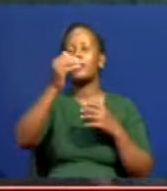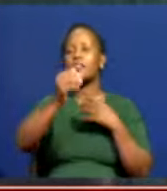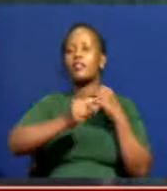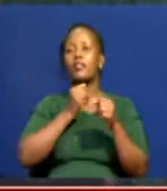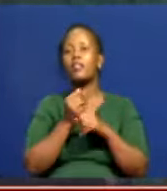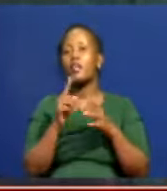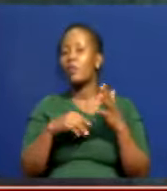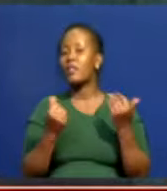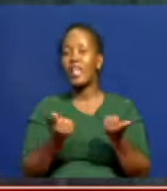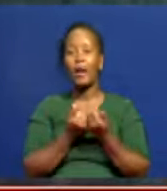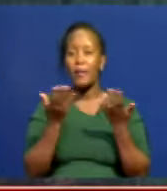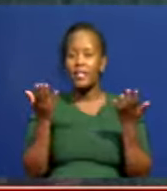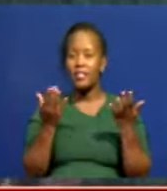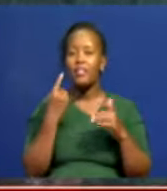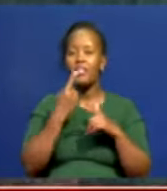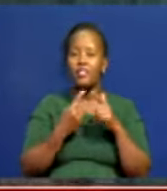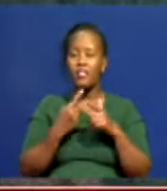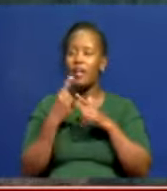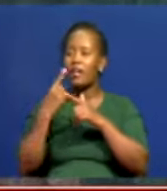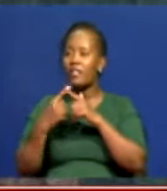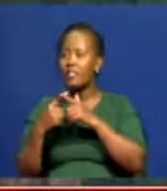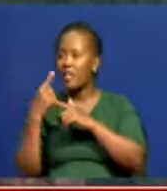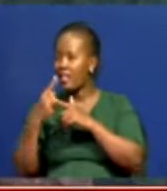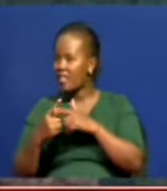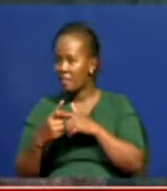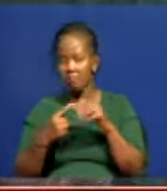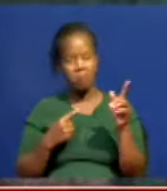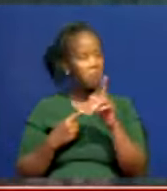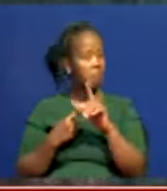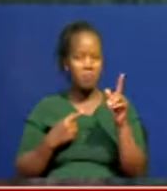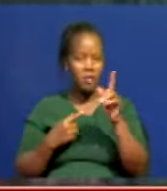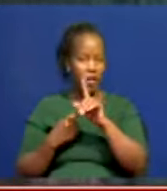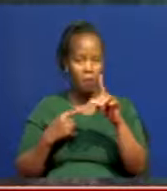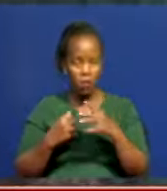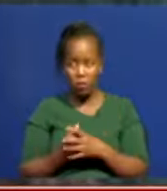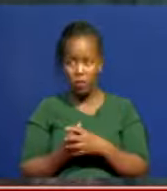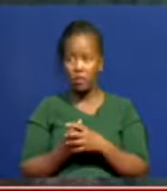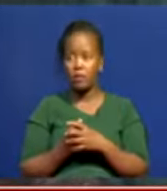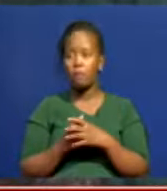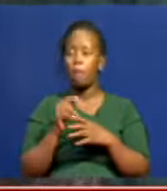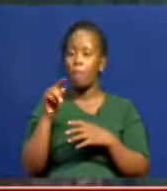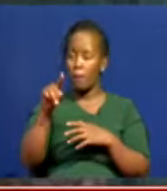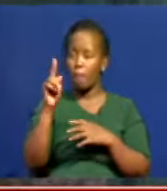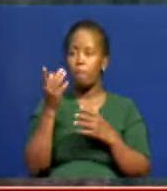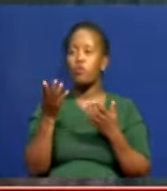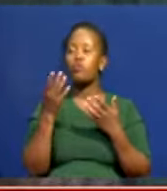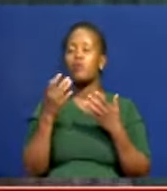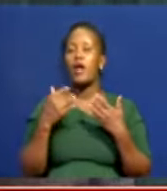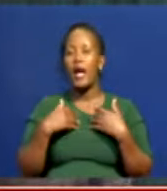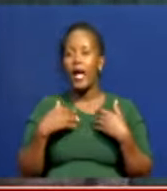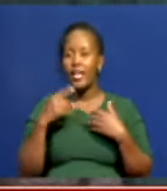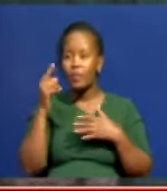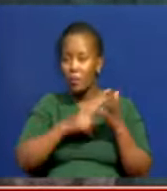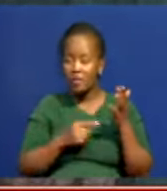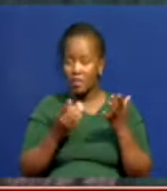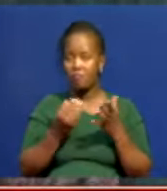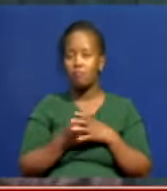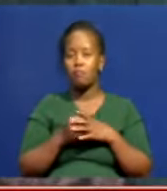atalipa kila mwaka. Sasa tuulize, si mimi mlienda hapa? Ikaenda wapi?